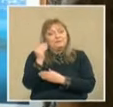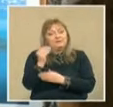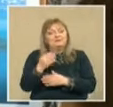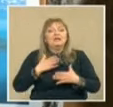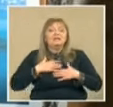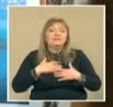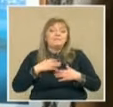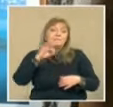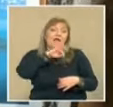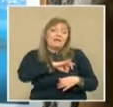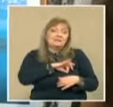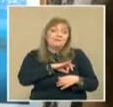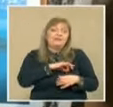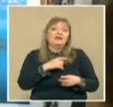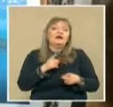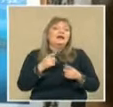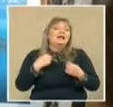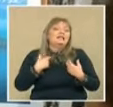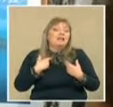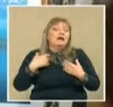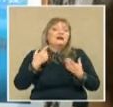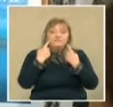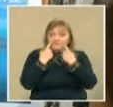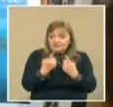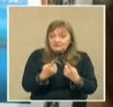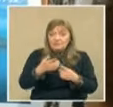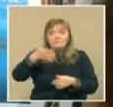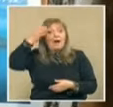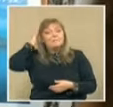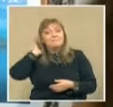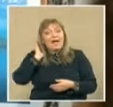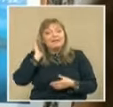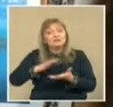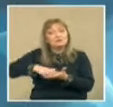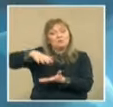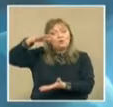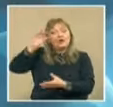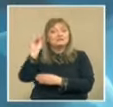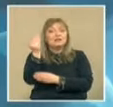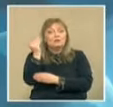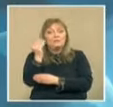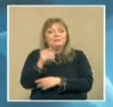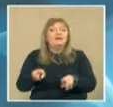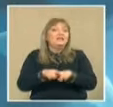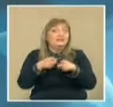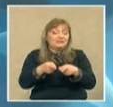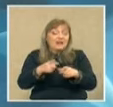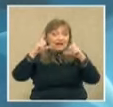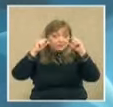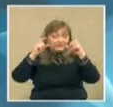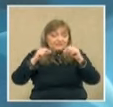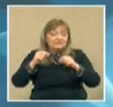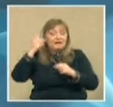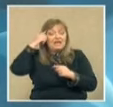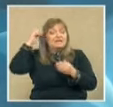евентуално късмета, каквото имахме, да попаднем на майка с пораснало бебе. И така, обектива на Мартин